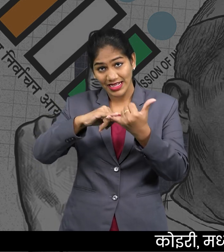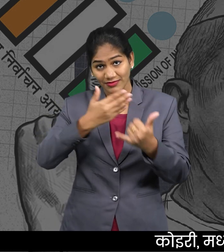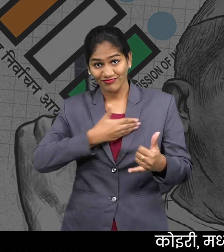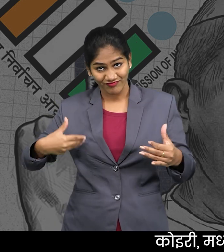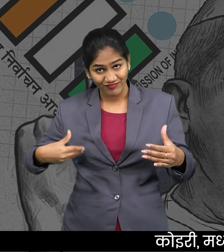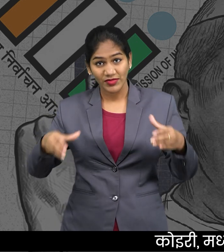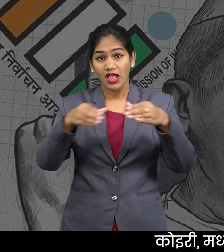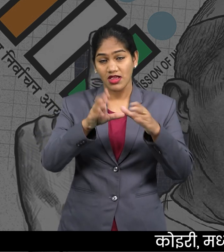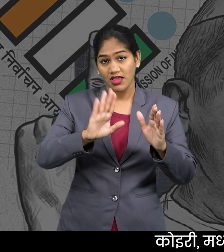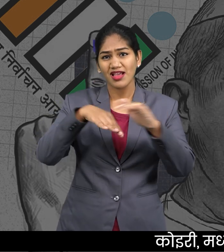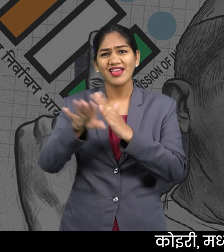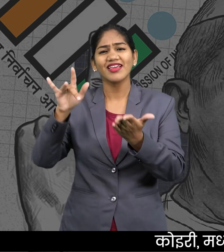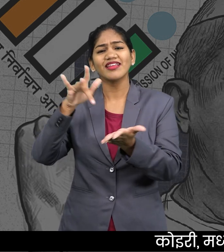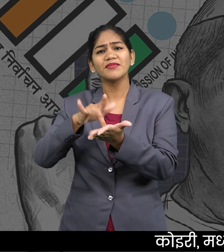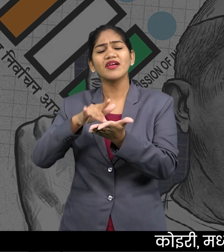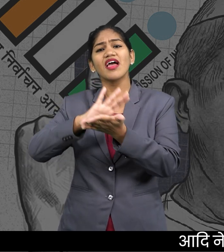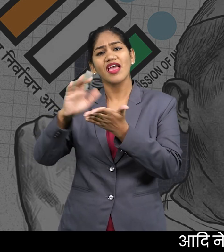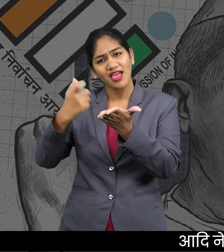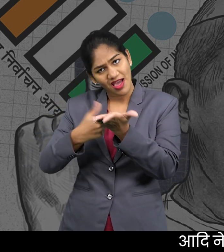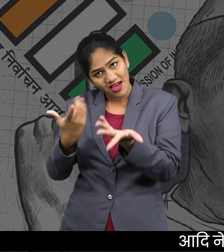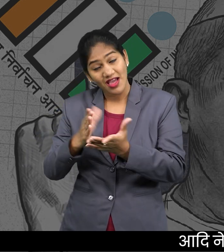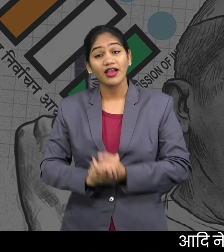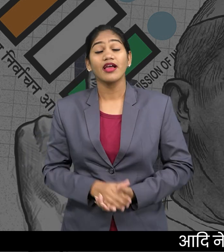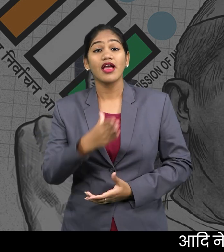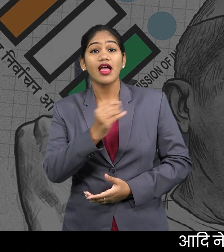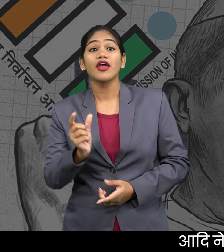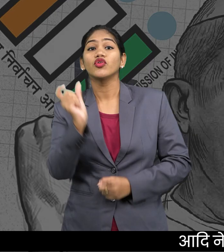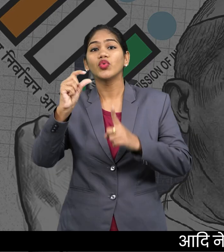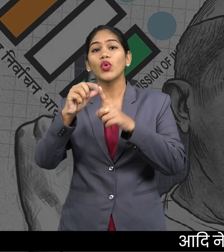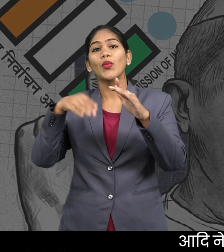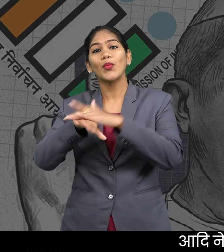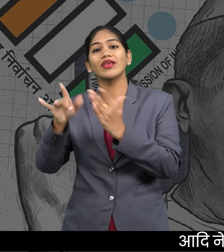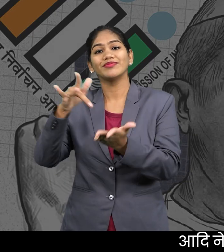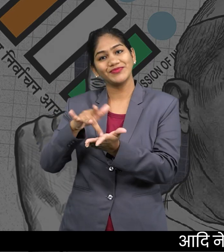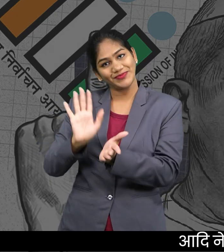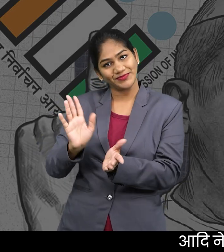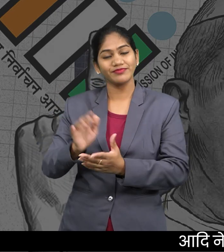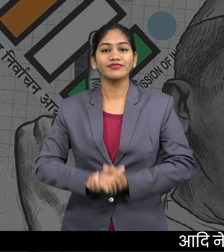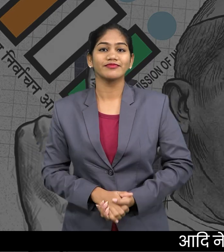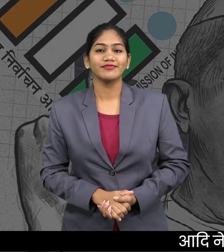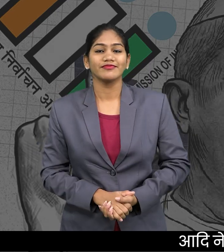लोध, यादव, रेड्डी, कम्मा आदि ने राजनीतिक शक्ति हासिल की।